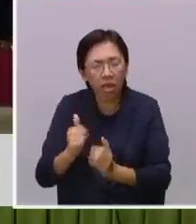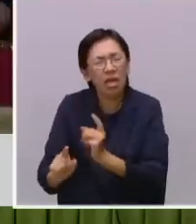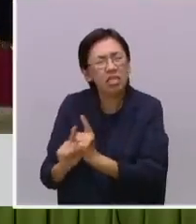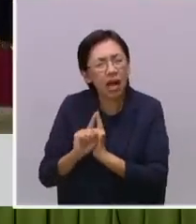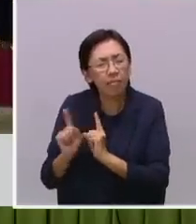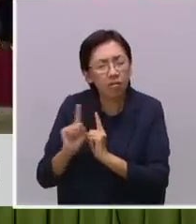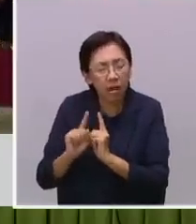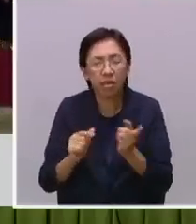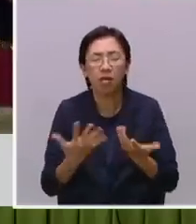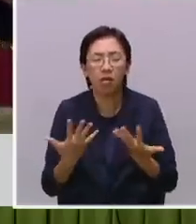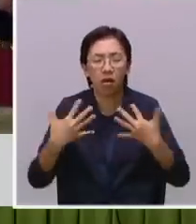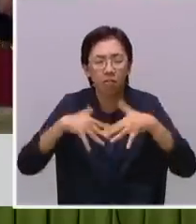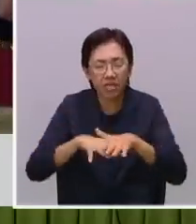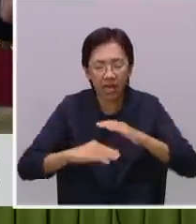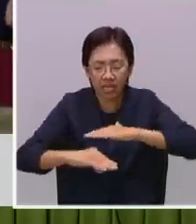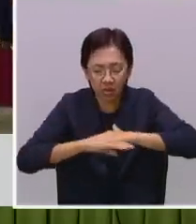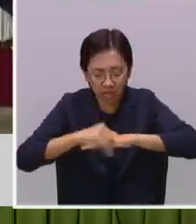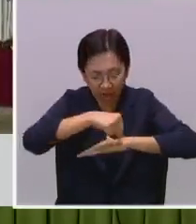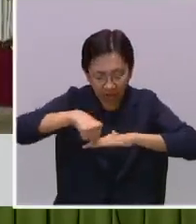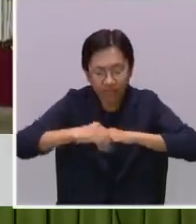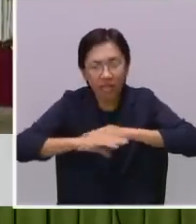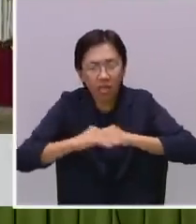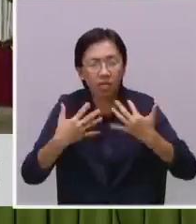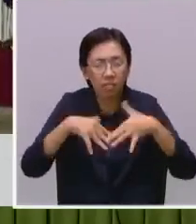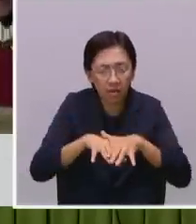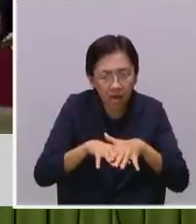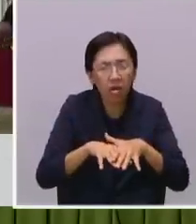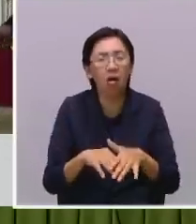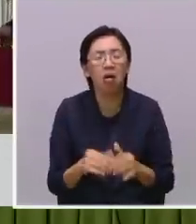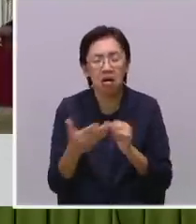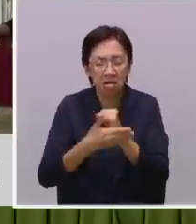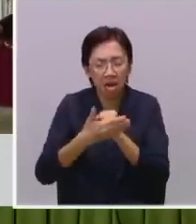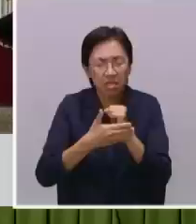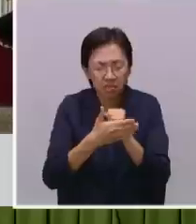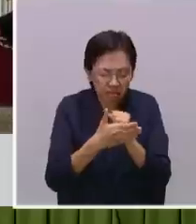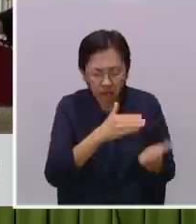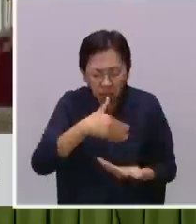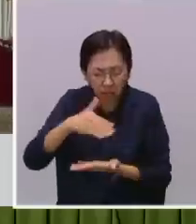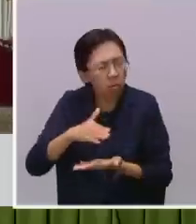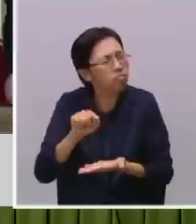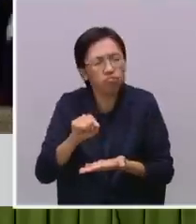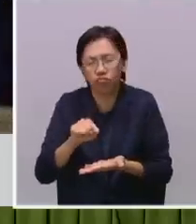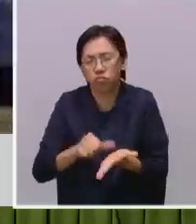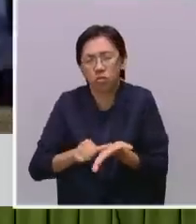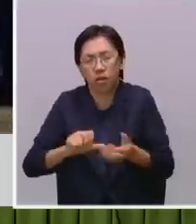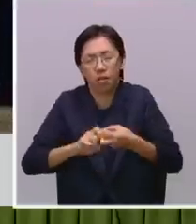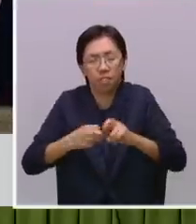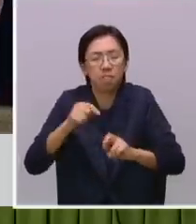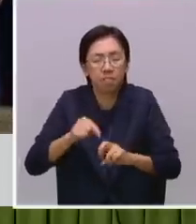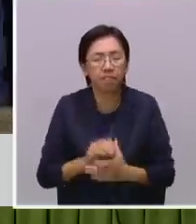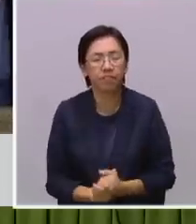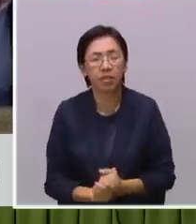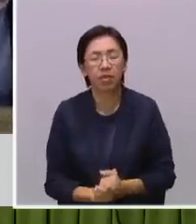การประสานงานใกล้ชิดกันตามแนวชายแดนแล้วก็ปัญหาการลักลอบลำเลียงยาเสพติดที่ต้องแก้ไขด้วยในตอนแรกก็